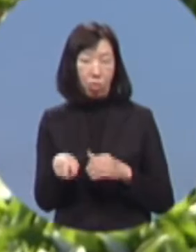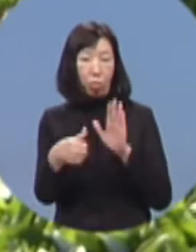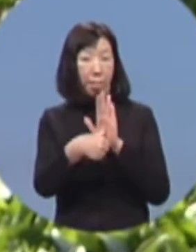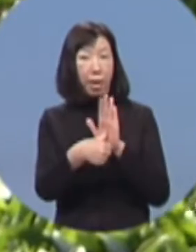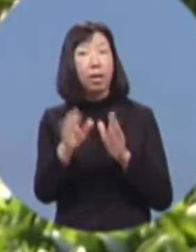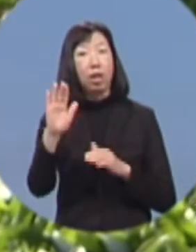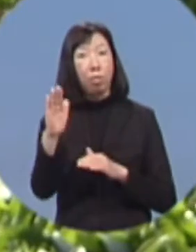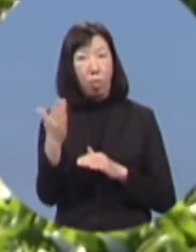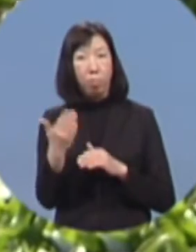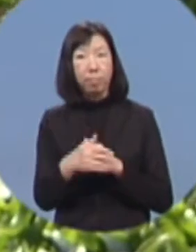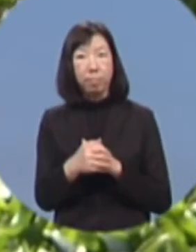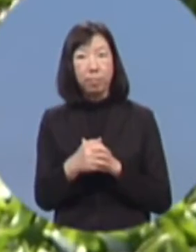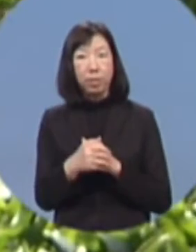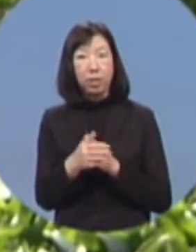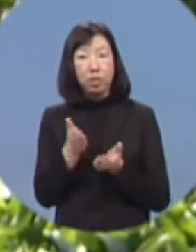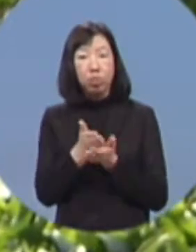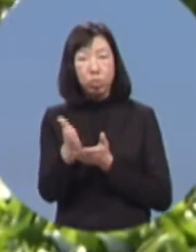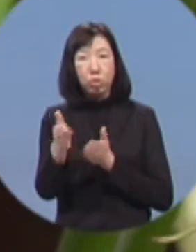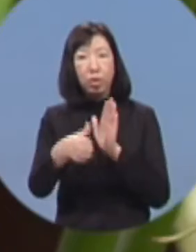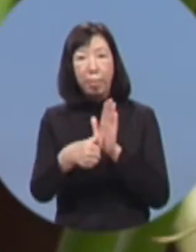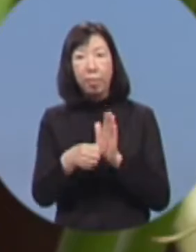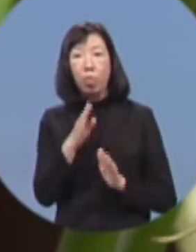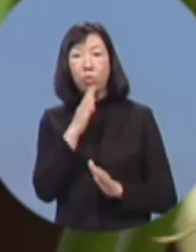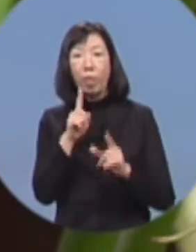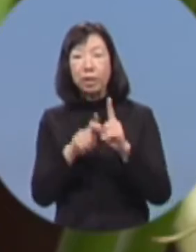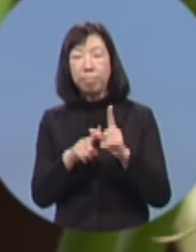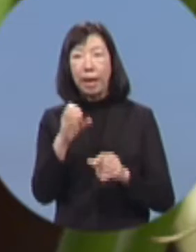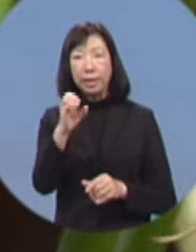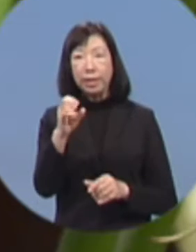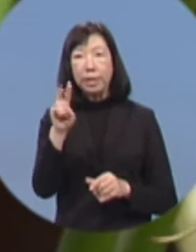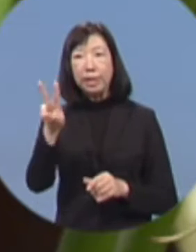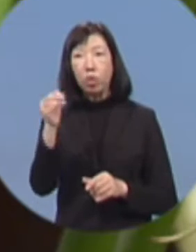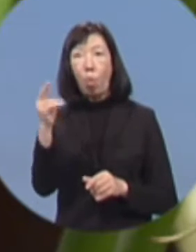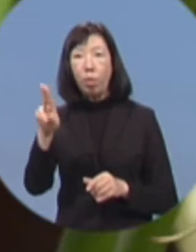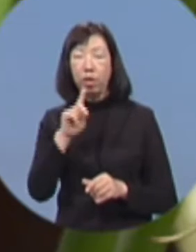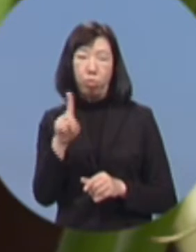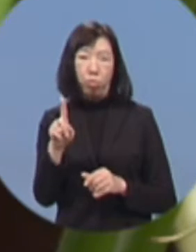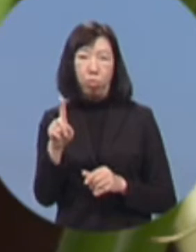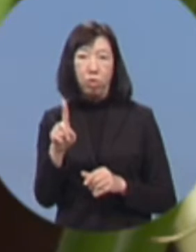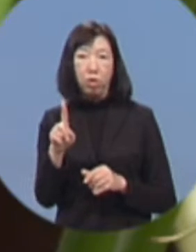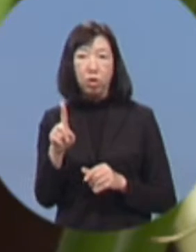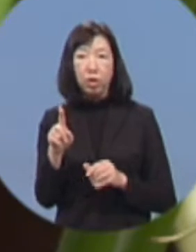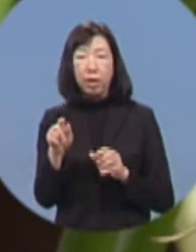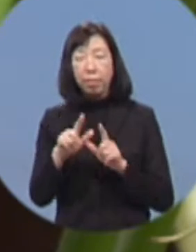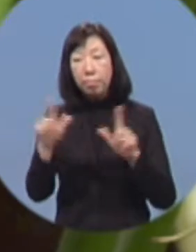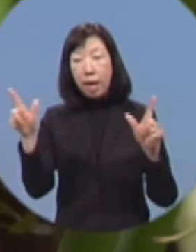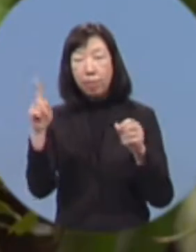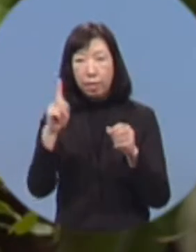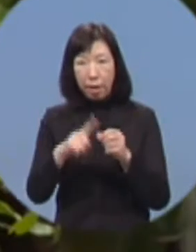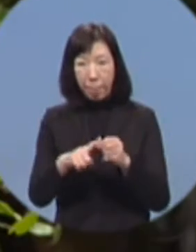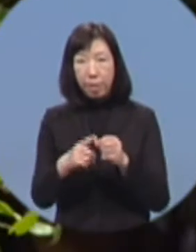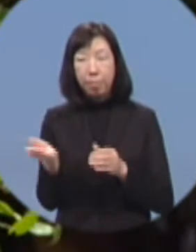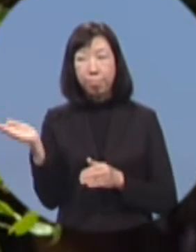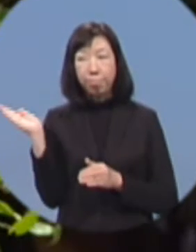なんですけども、品種の名前は千葉 C2号っていう名前なんですが、デビューにあたりましてブ